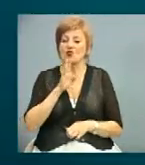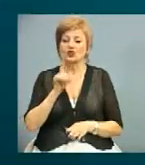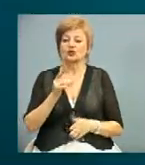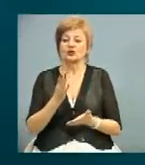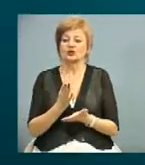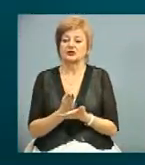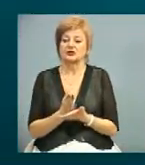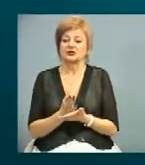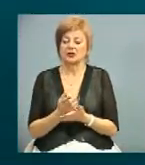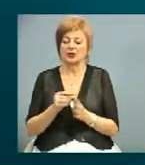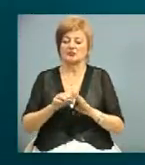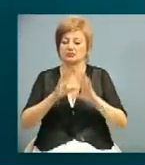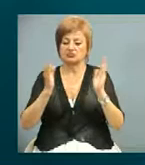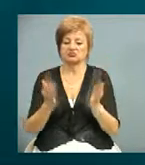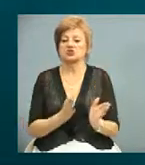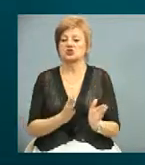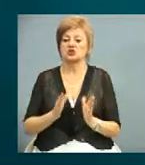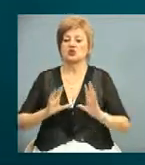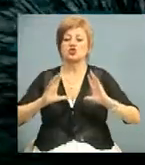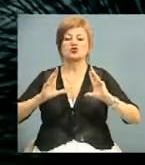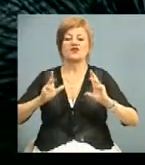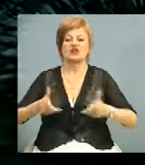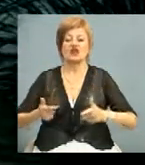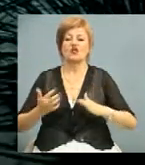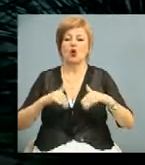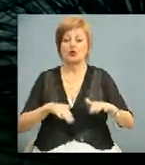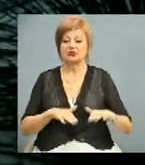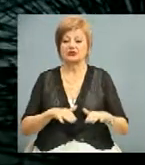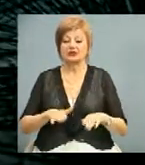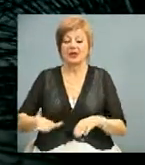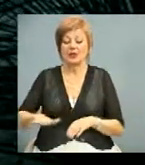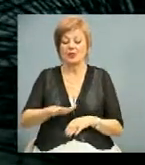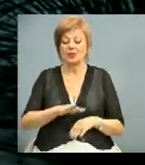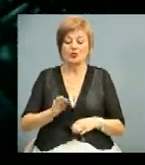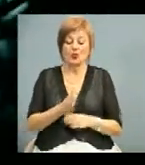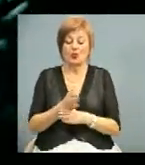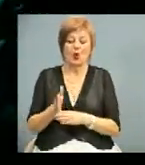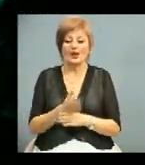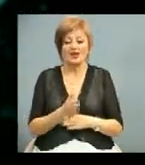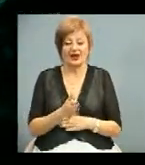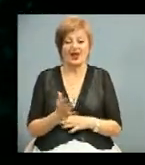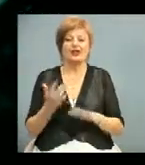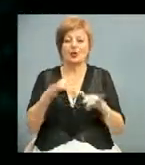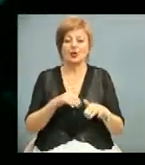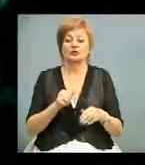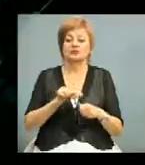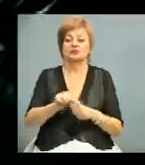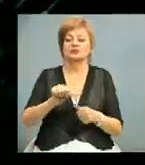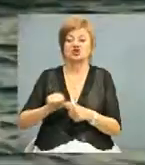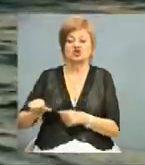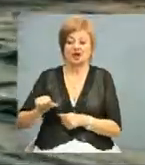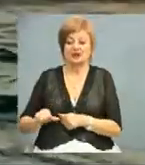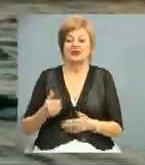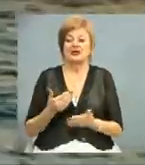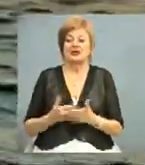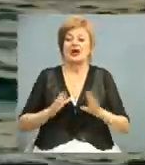утворює собою цілісну систему – світовий океан. Континенти та острови поділяють світовий океан на окремі частини. Так